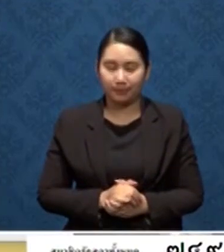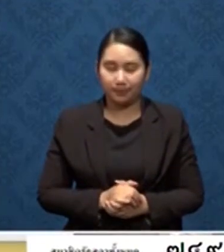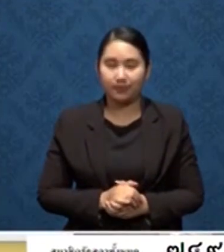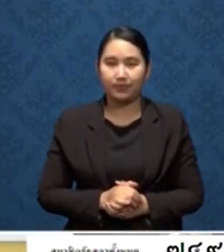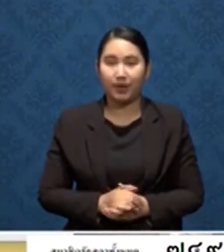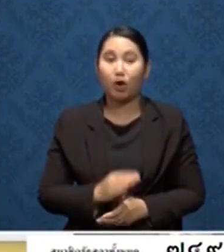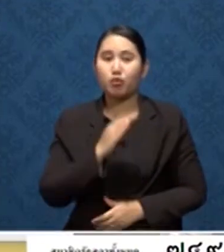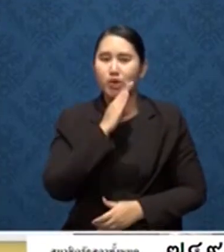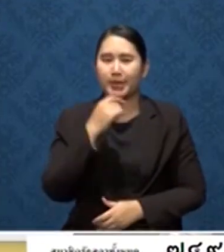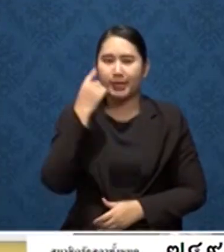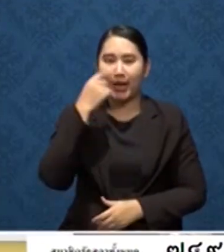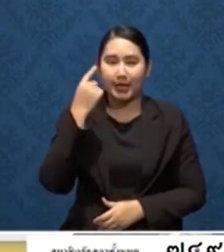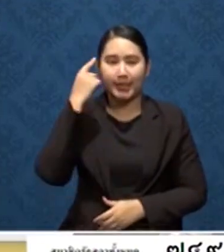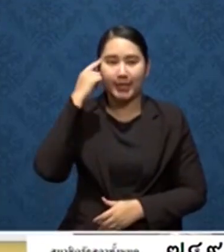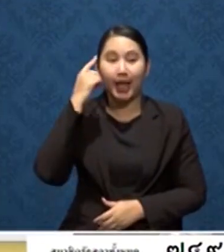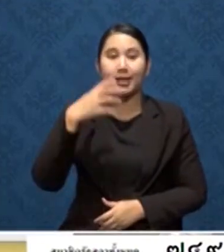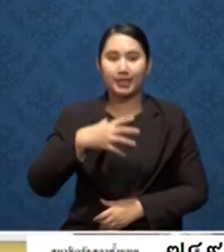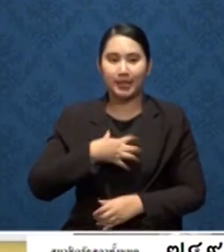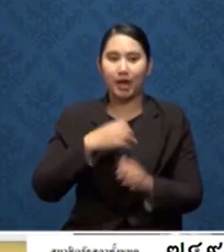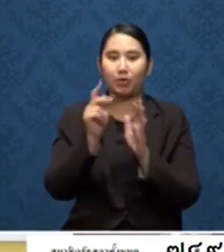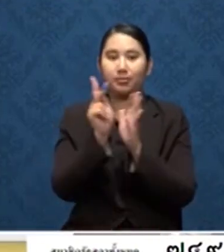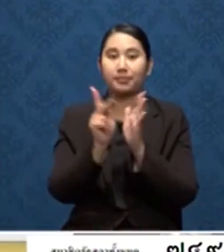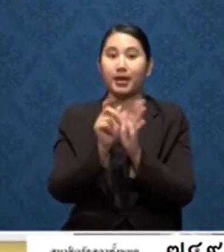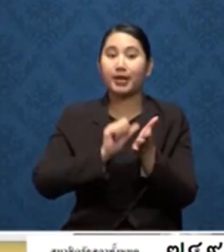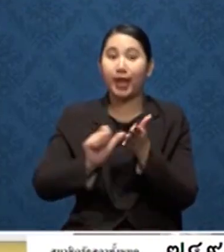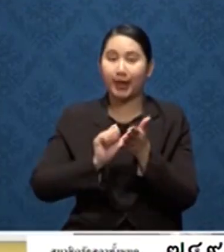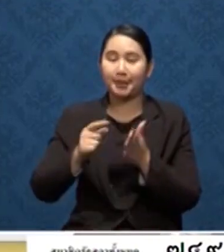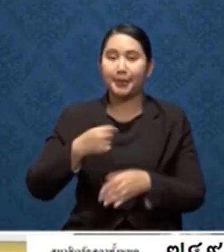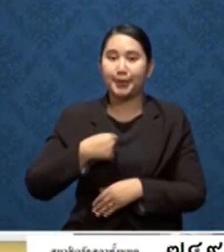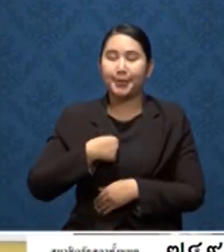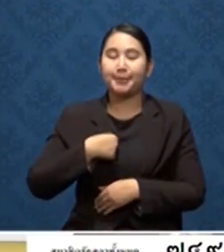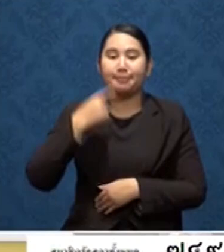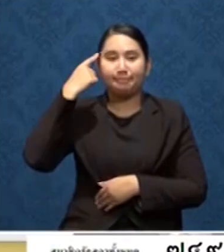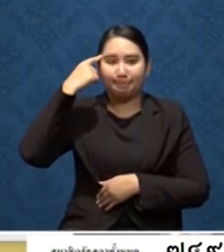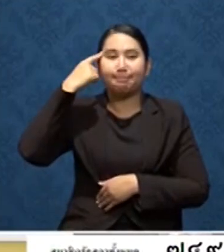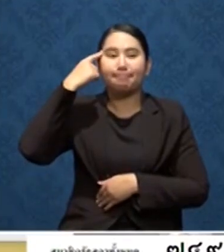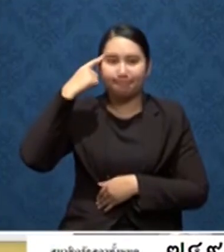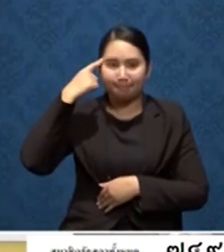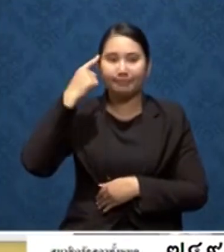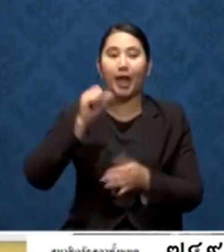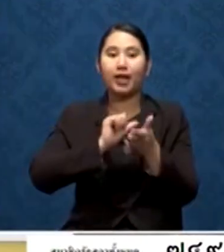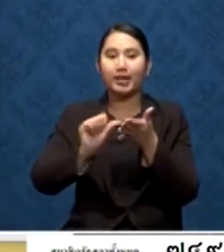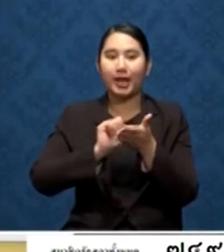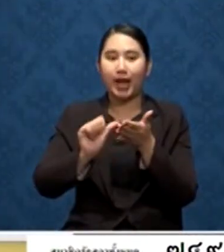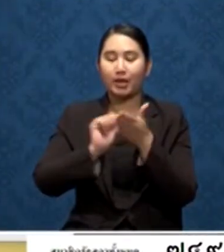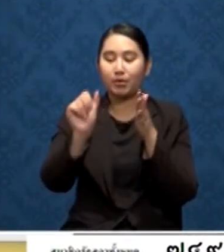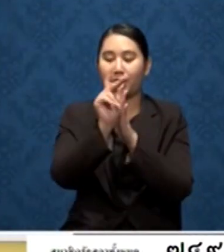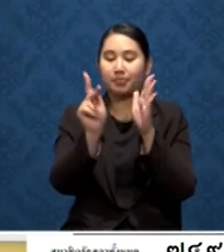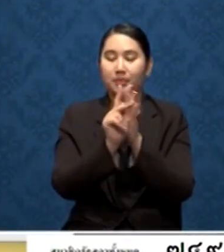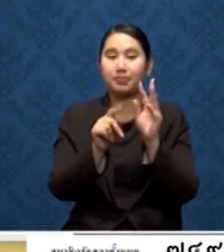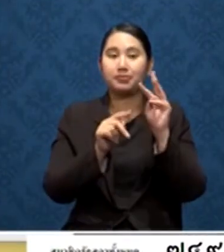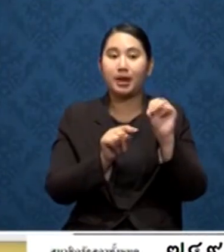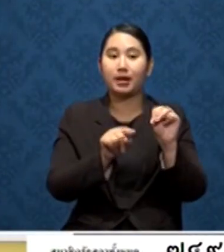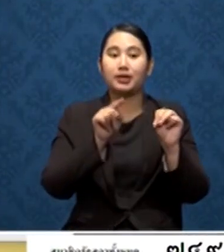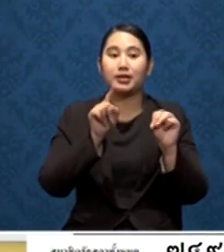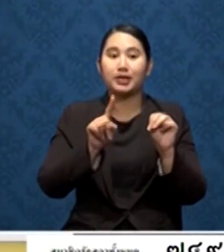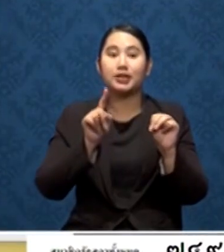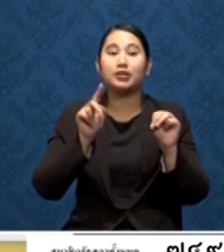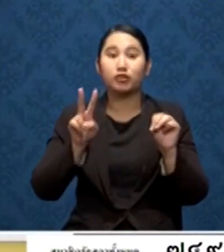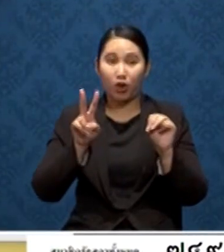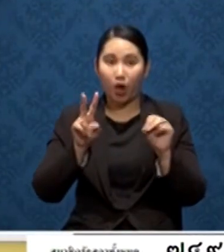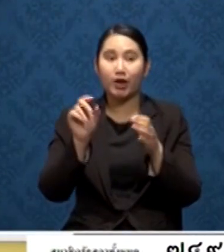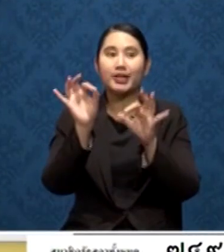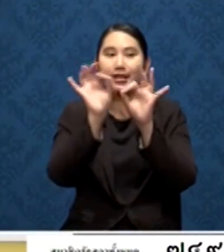หากเราต้องการจะแก้ไขปัญหานี้พรรคก้าวไกลก็เลยเสนอว่าจำเป็นที่ต้องมีการปรับปรุงแก้ไขกฎหมายก็เขียนขอบเขต